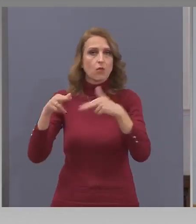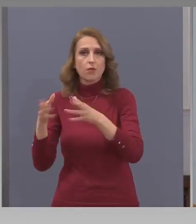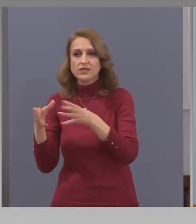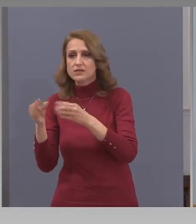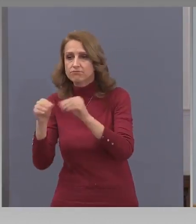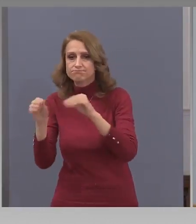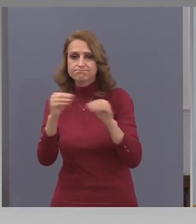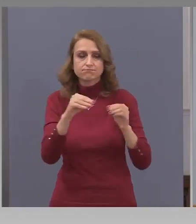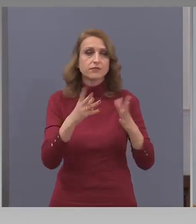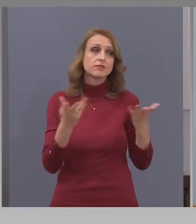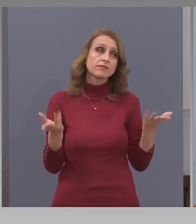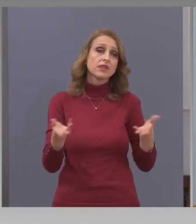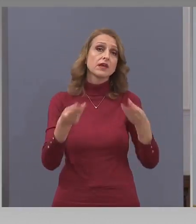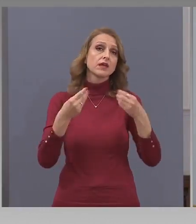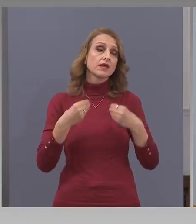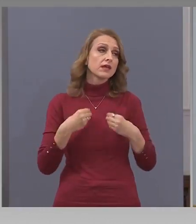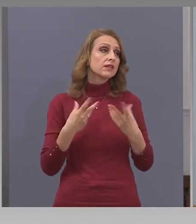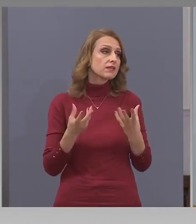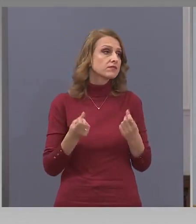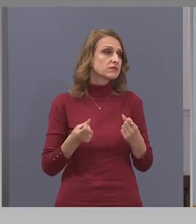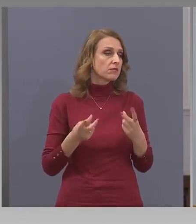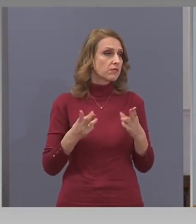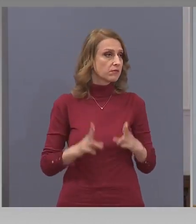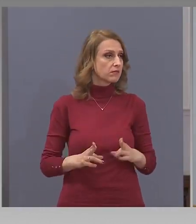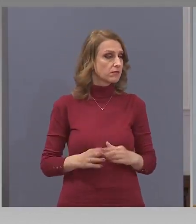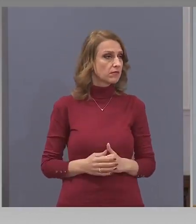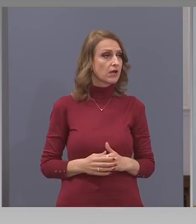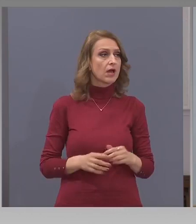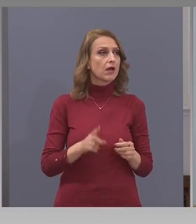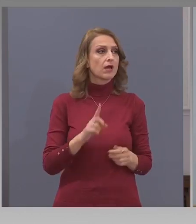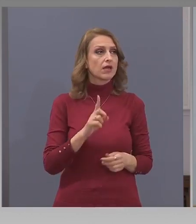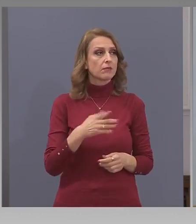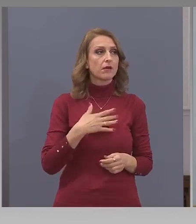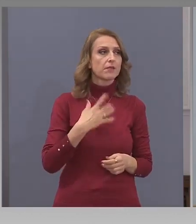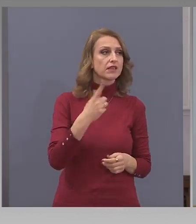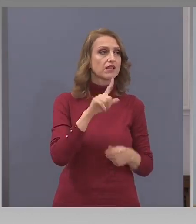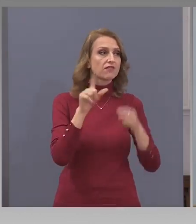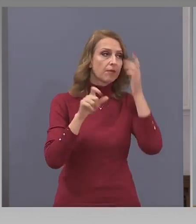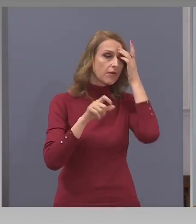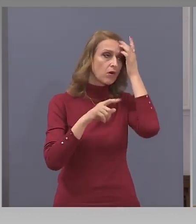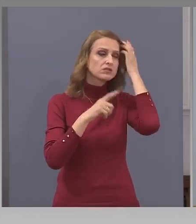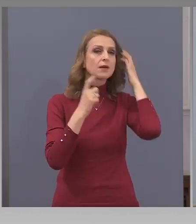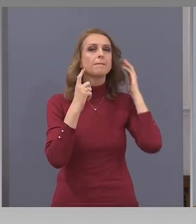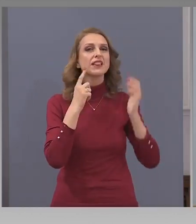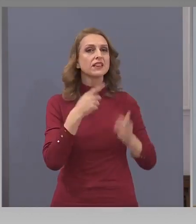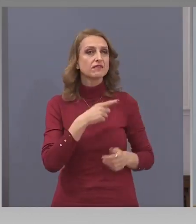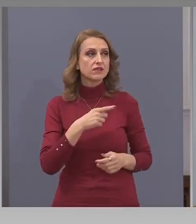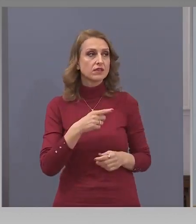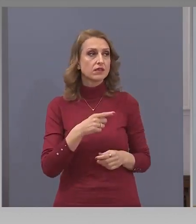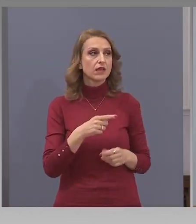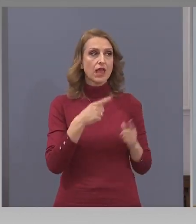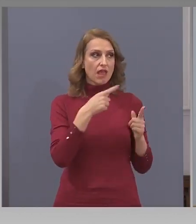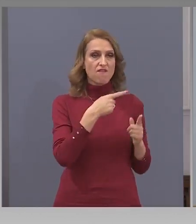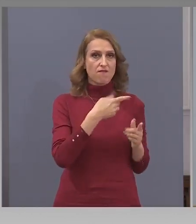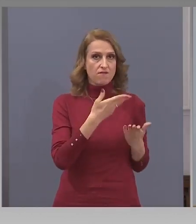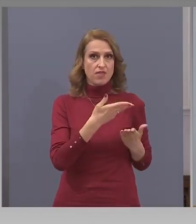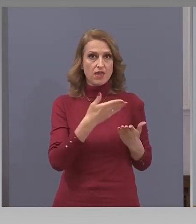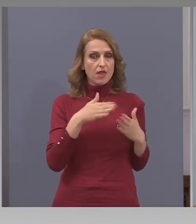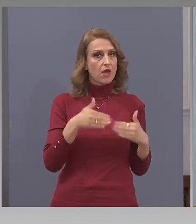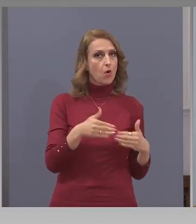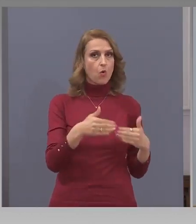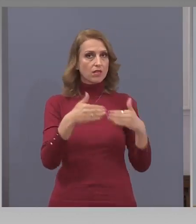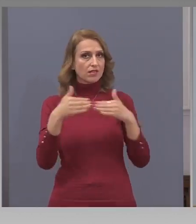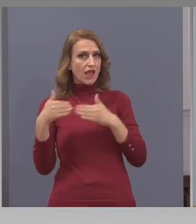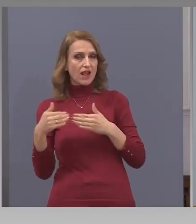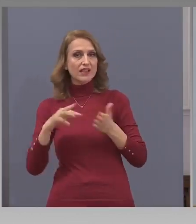и да имаме закон. Кажете. Може ли само Нели Тодорова BTV? Оттегляте